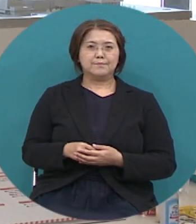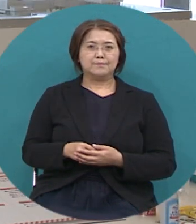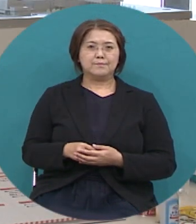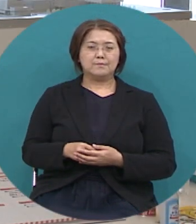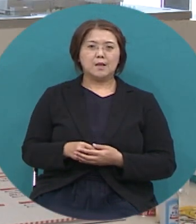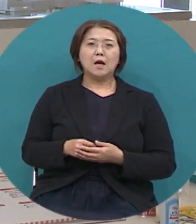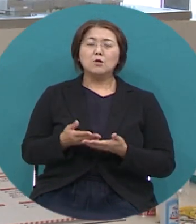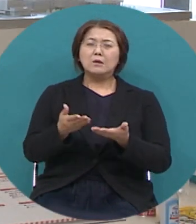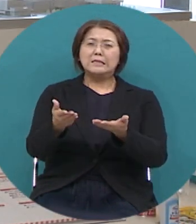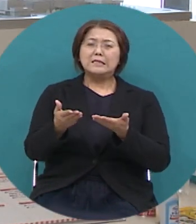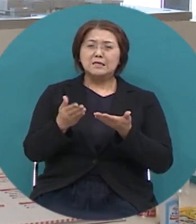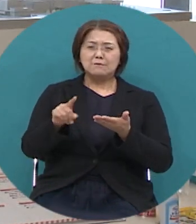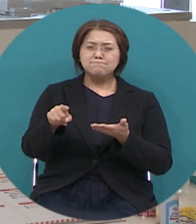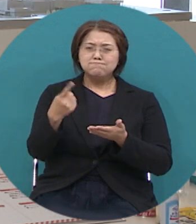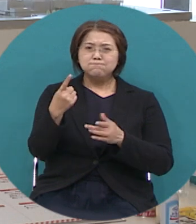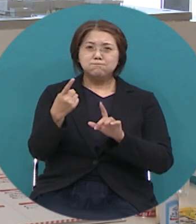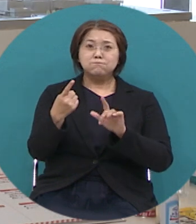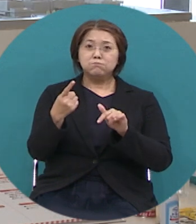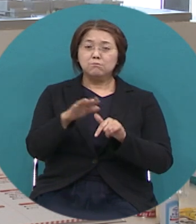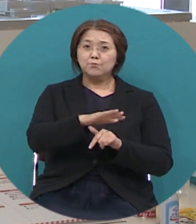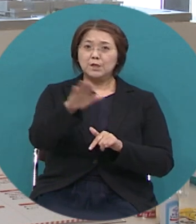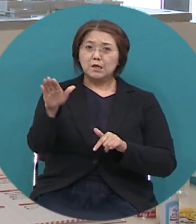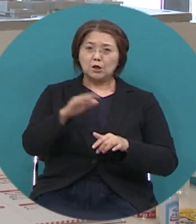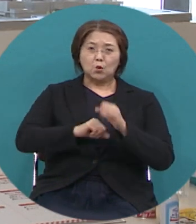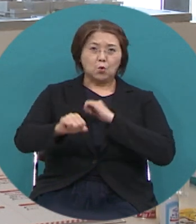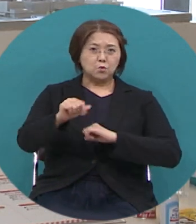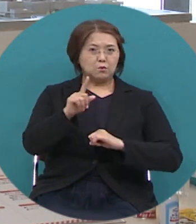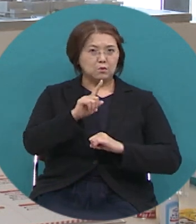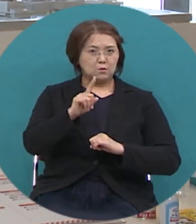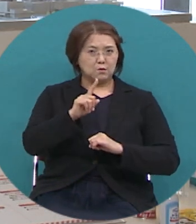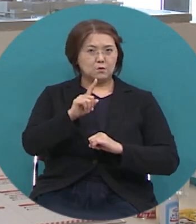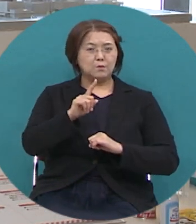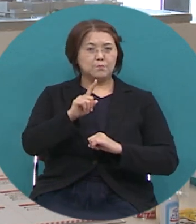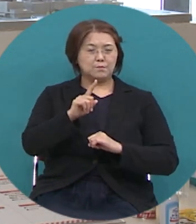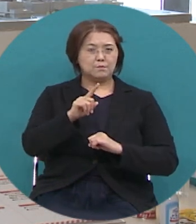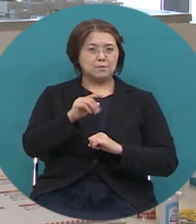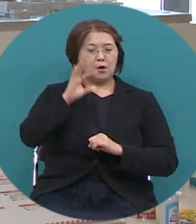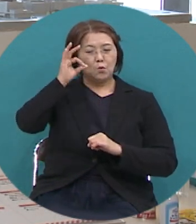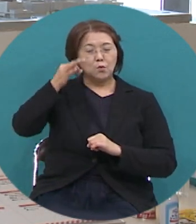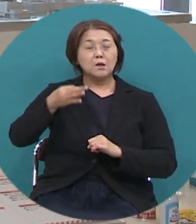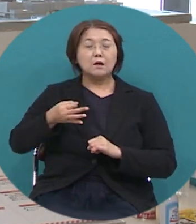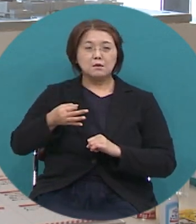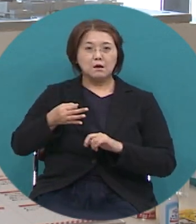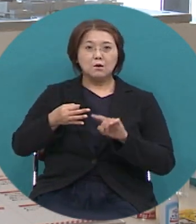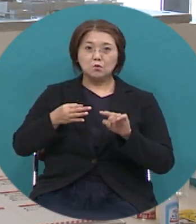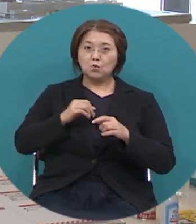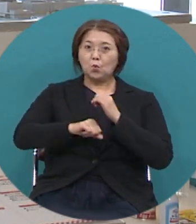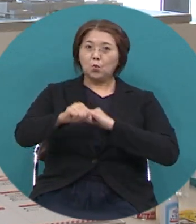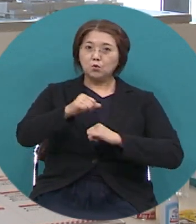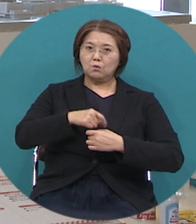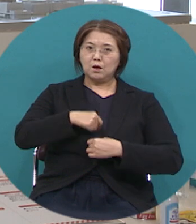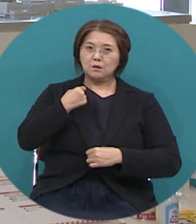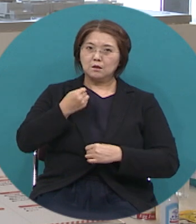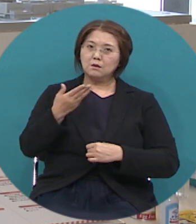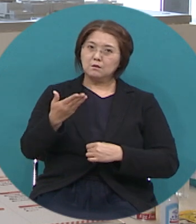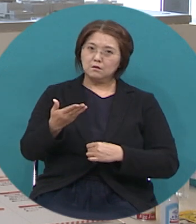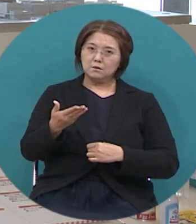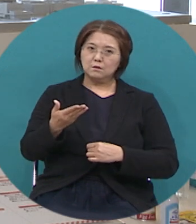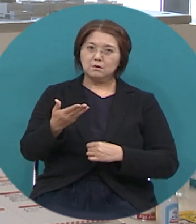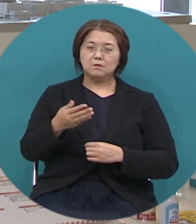あの地震があったとき皆さんはどんな行動をしましたか？振り返ってみてそれは正しい行動だったでしょ